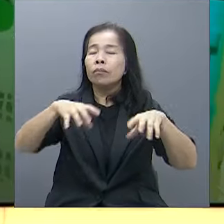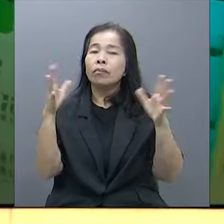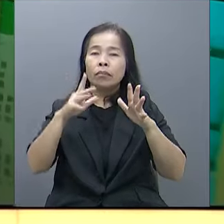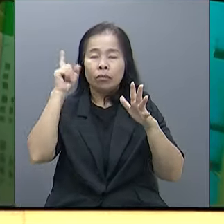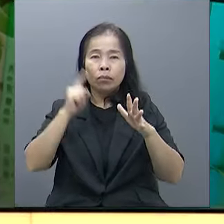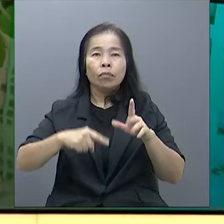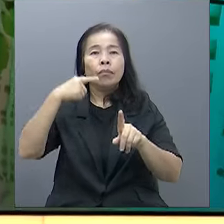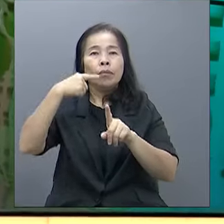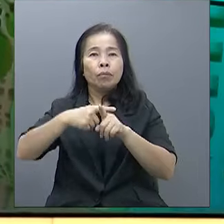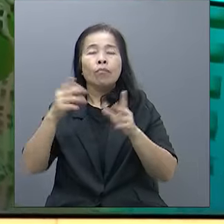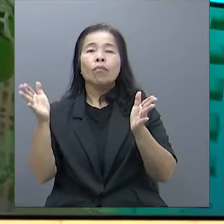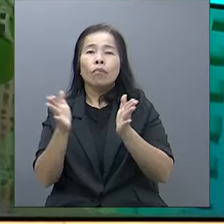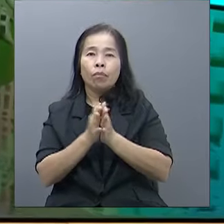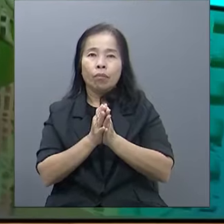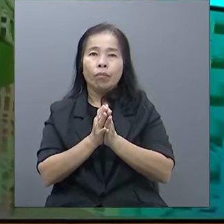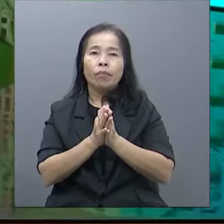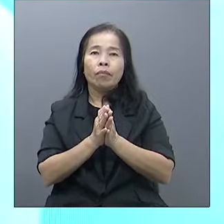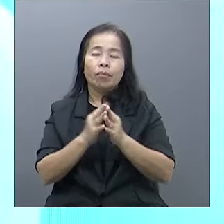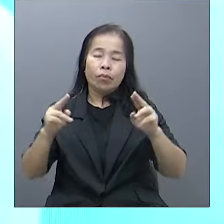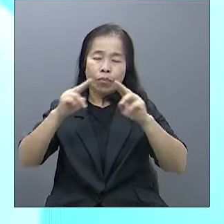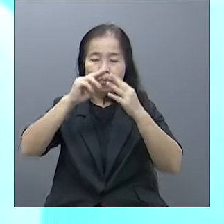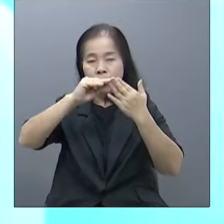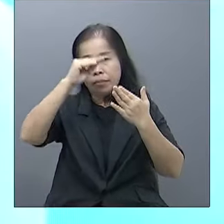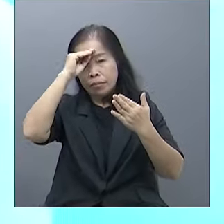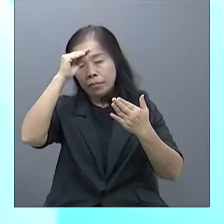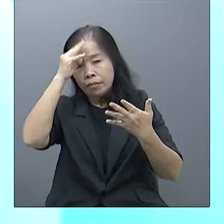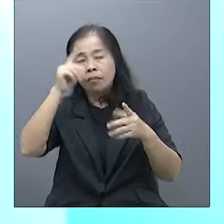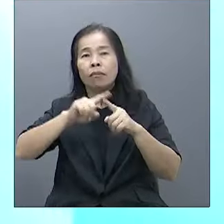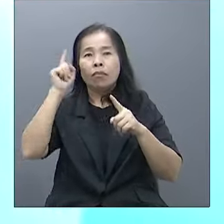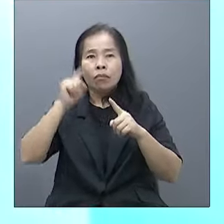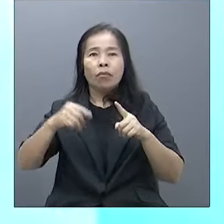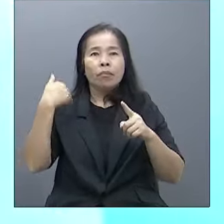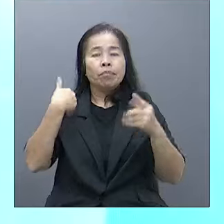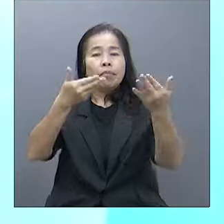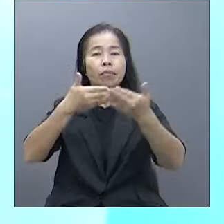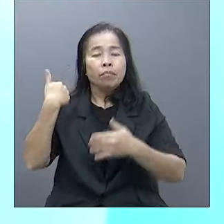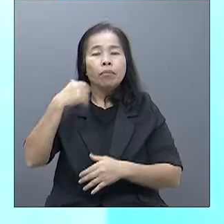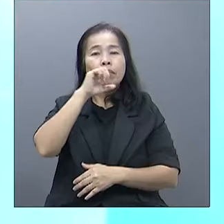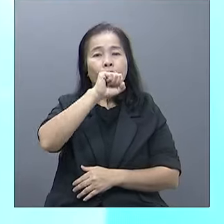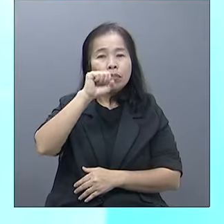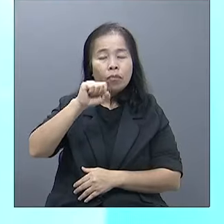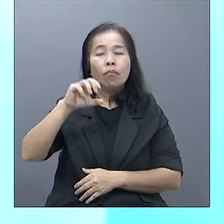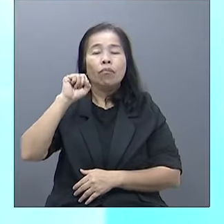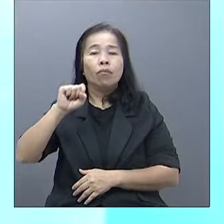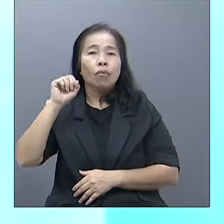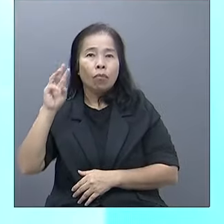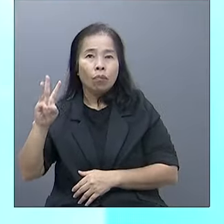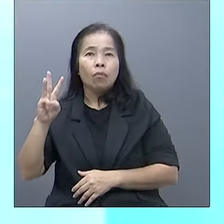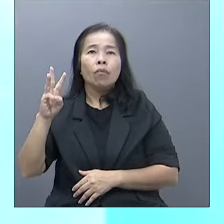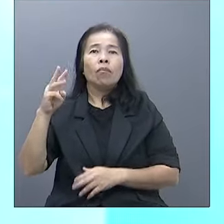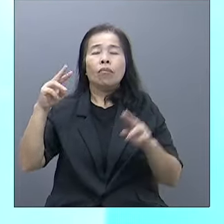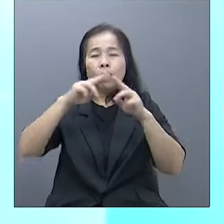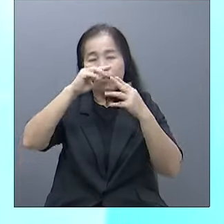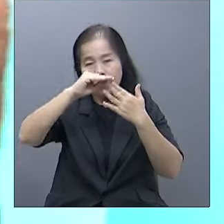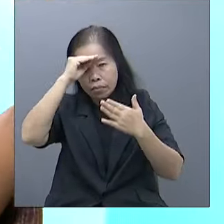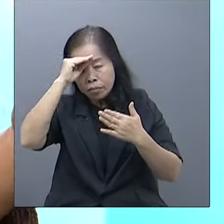กับต้องคุยกับมหาไทยคุยกับกระทรวงศึกษาวันนั้นเราเชิญมามีทั้งสสสวมีหลายมีทั้งกระทรวงศึกษามาด้ว